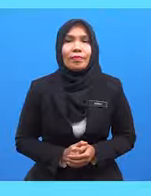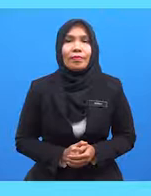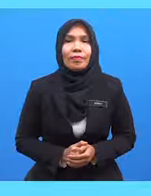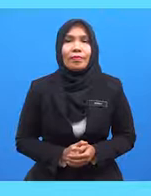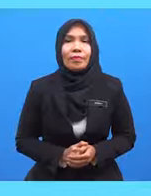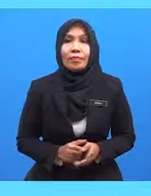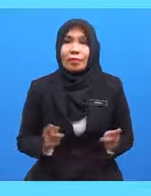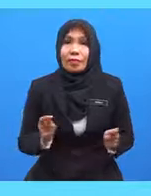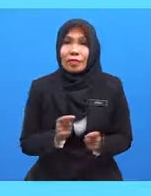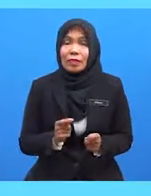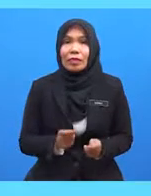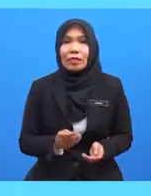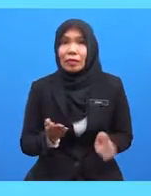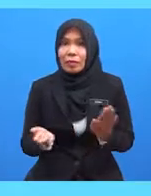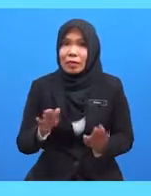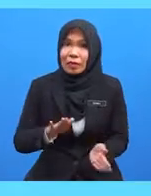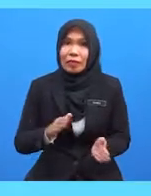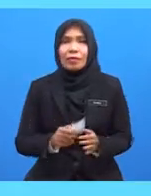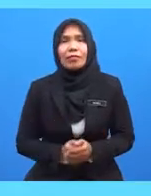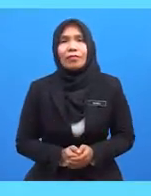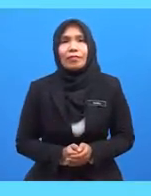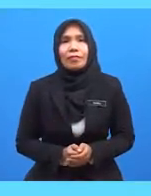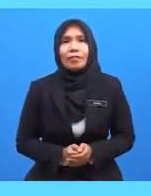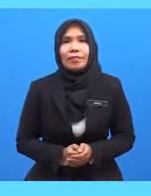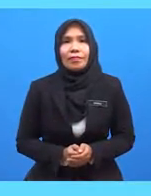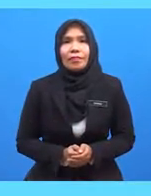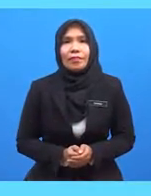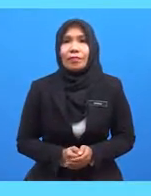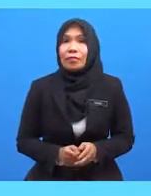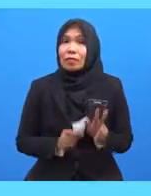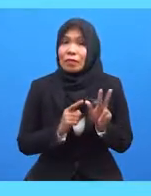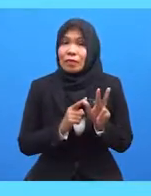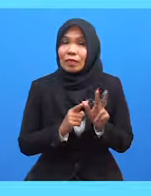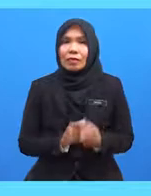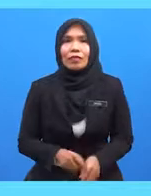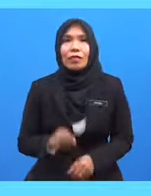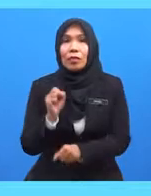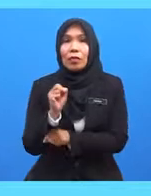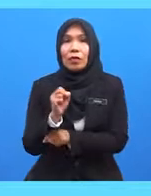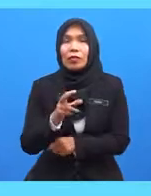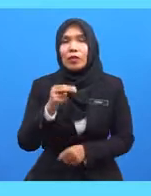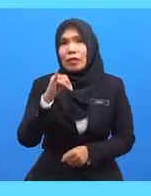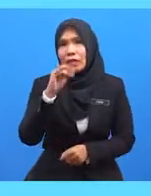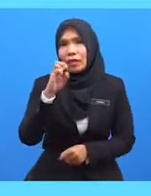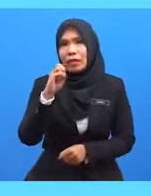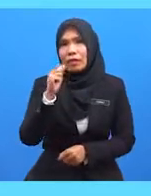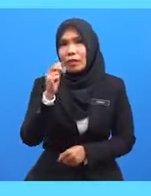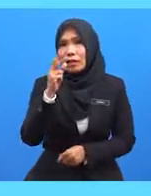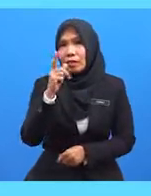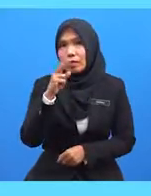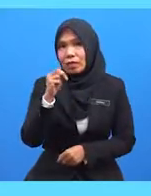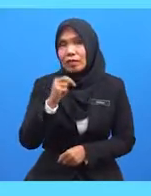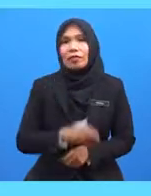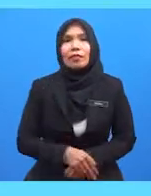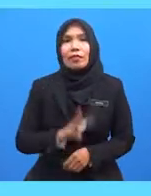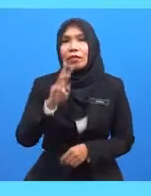dan puisi Sufi Arab. Batul Nisan Wali Allah ditemui di Pekan Pahang